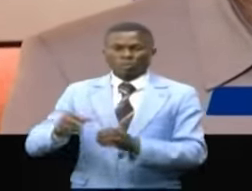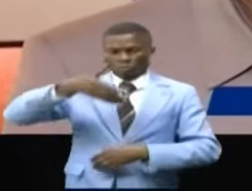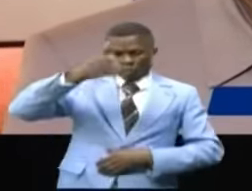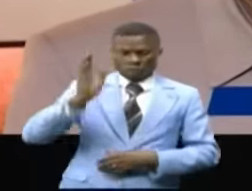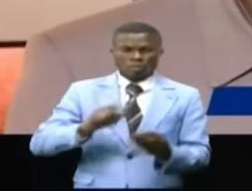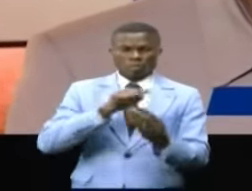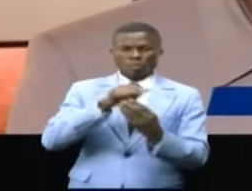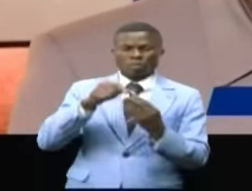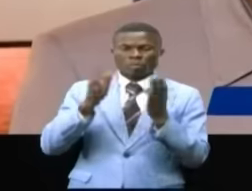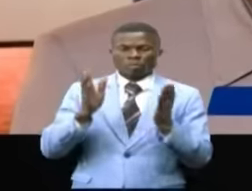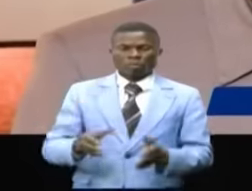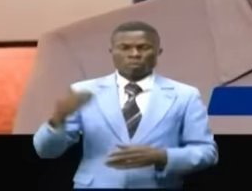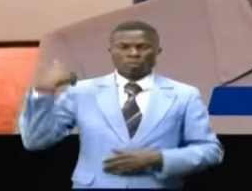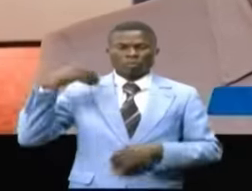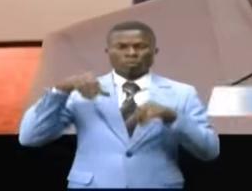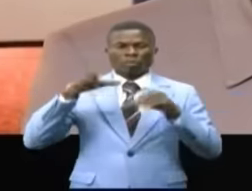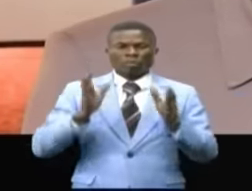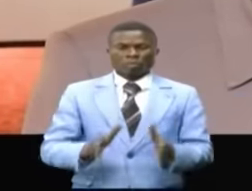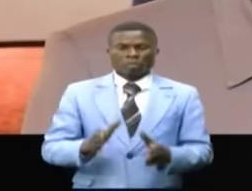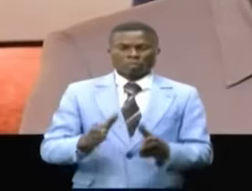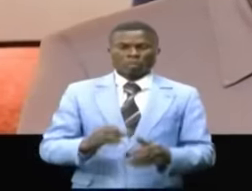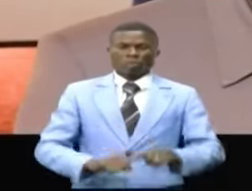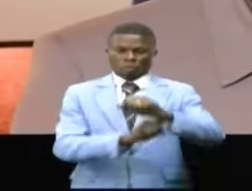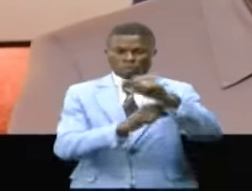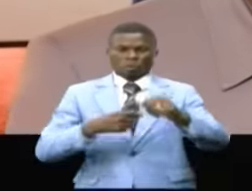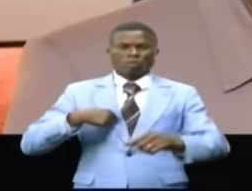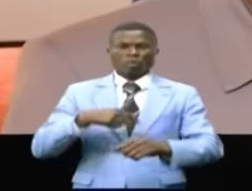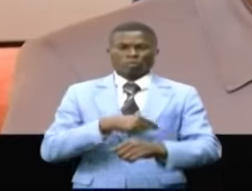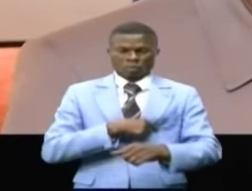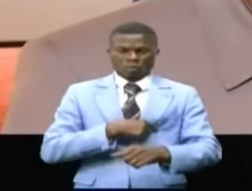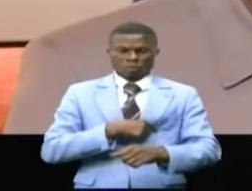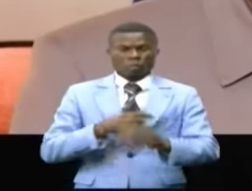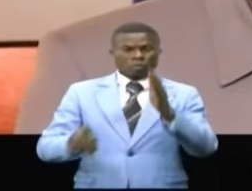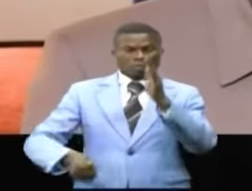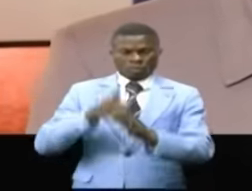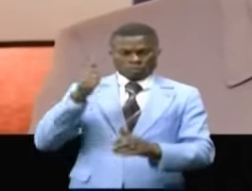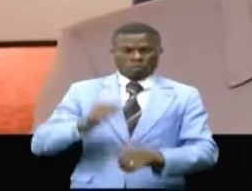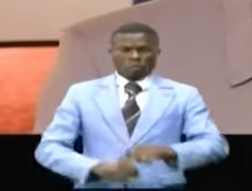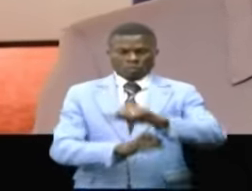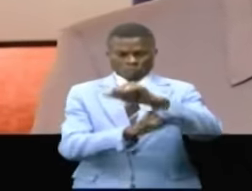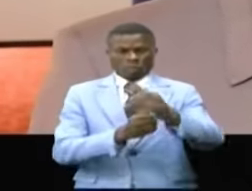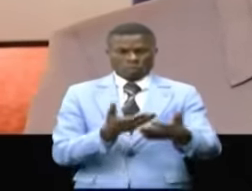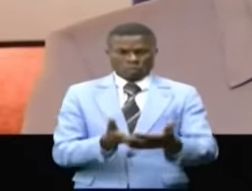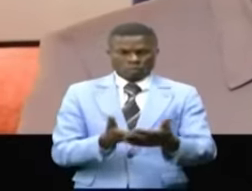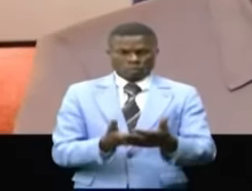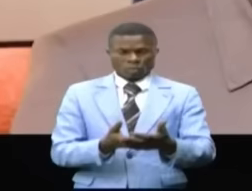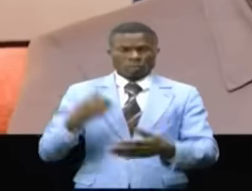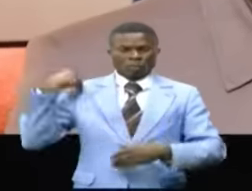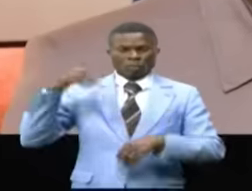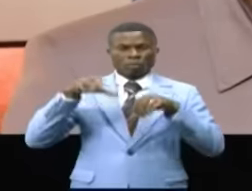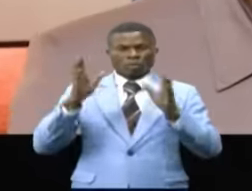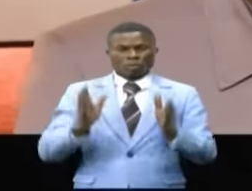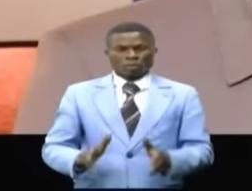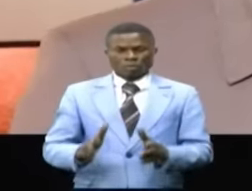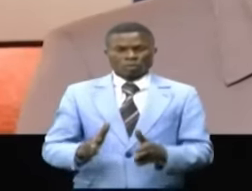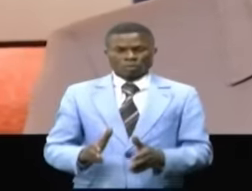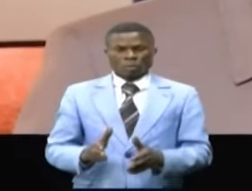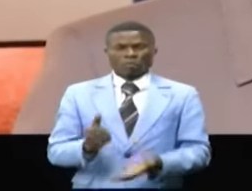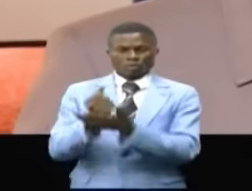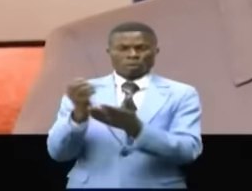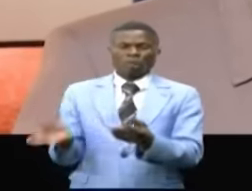comptables, l'État congolais nous accompagne. Et au-delà de l'accompagnement, il nous